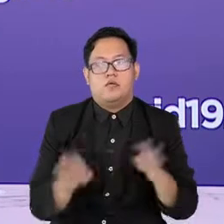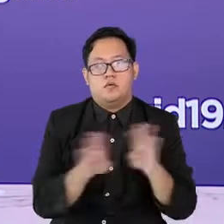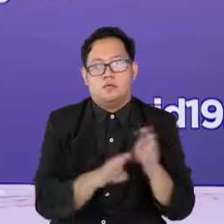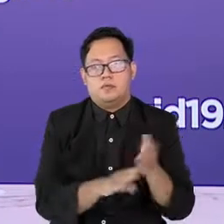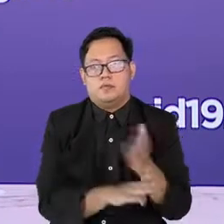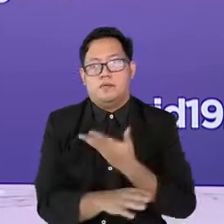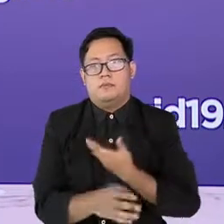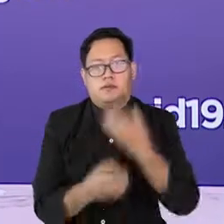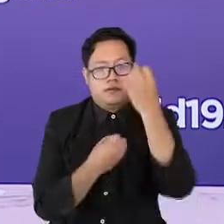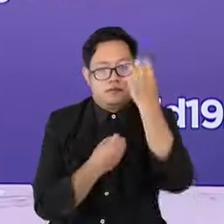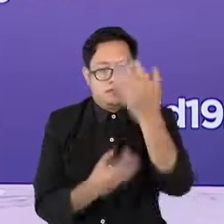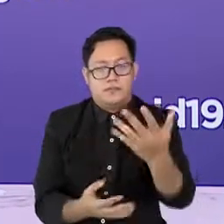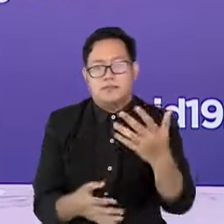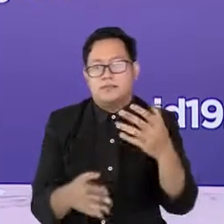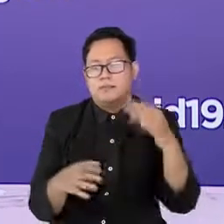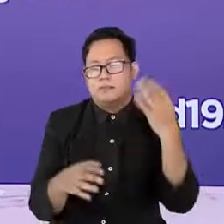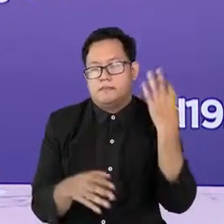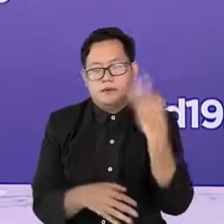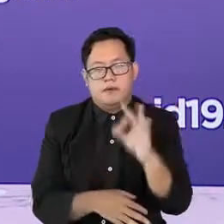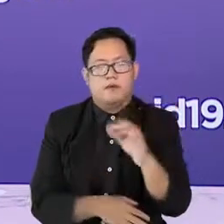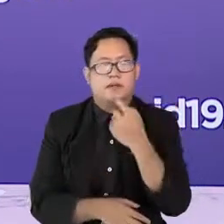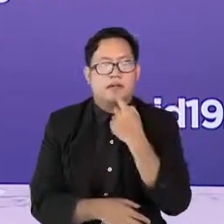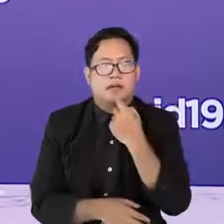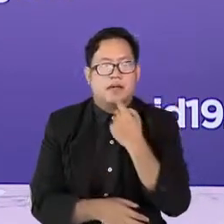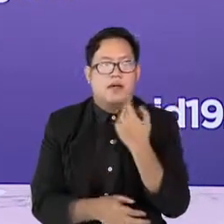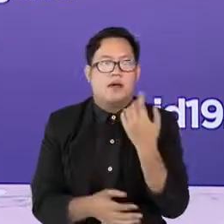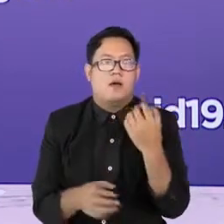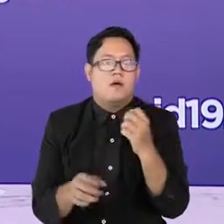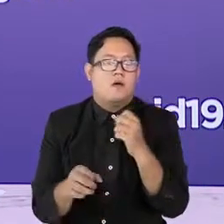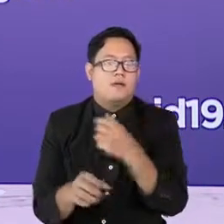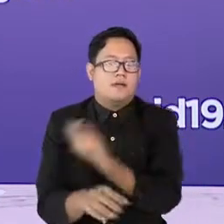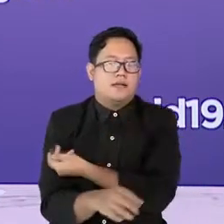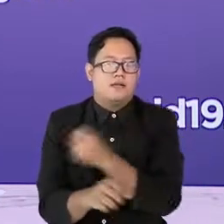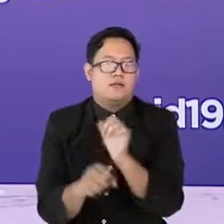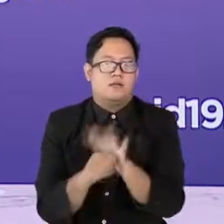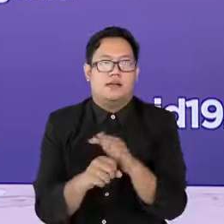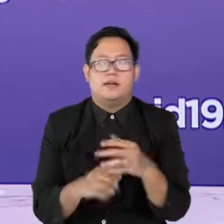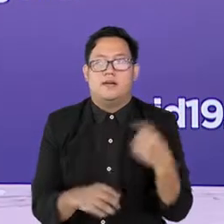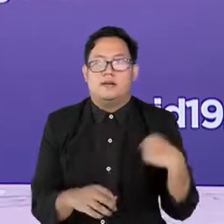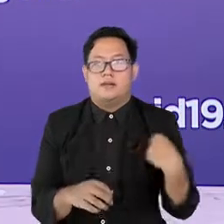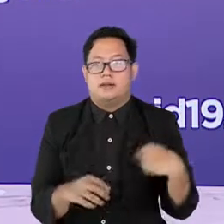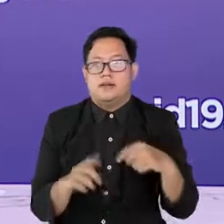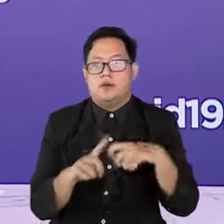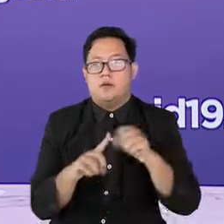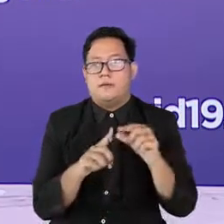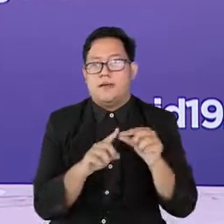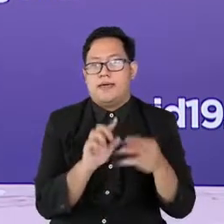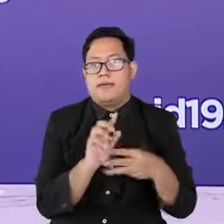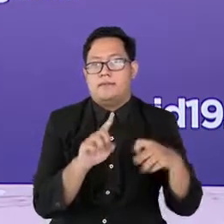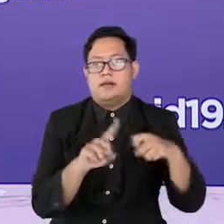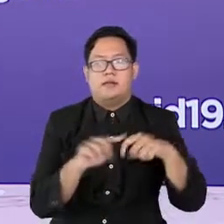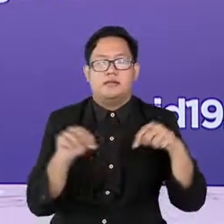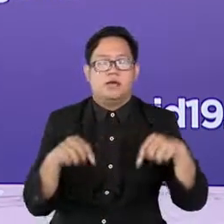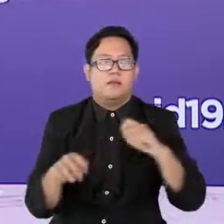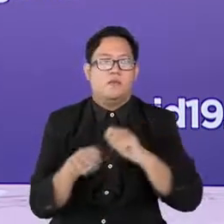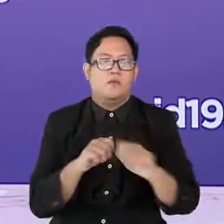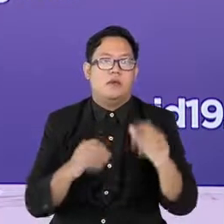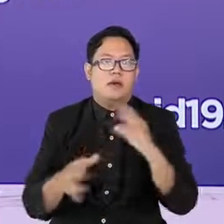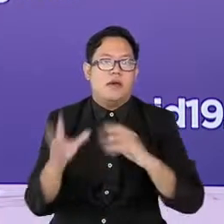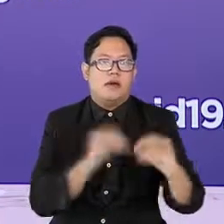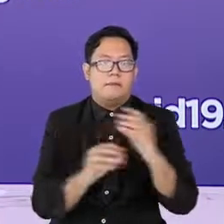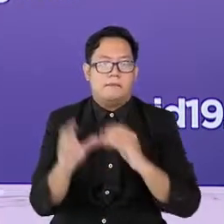terkini terkait vaksin coffee 19 Hai kemenkopmk ini telah menggelar rapat koordinasi nasional